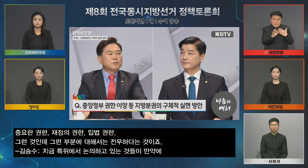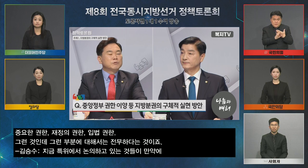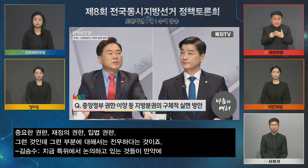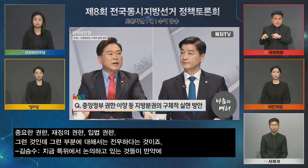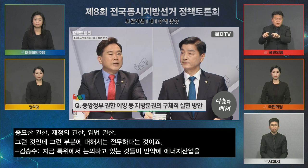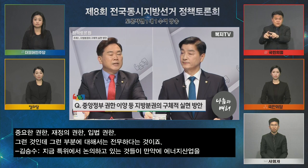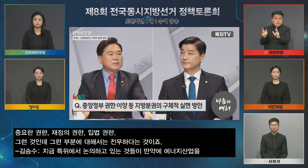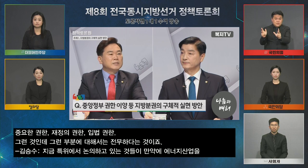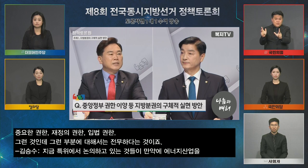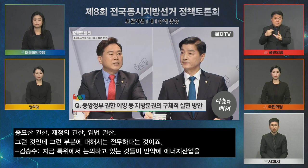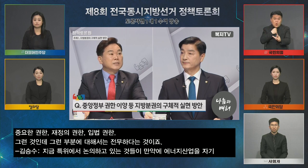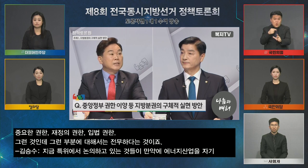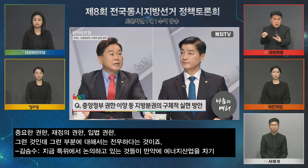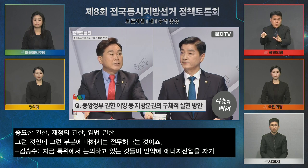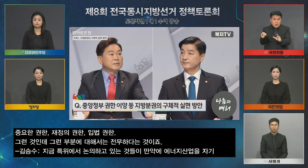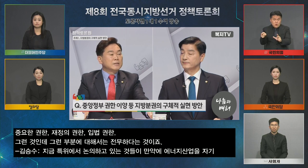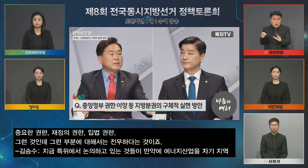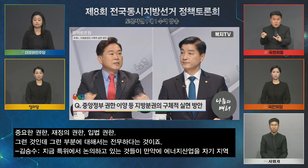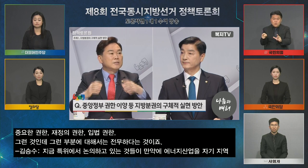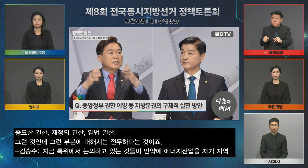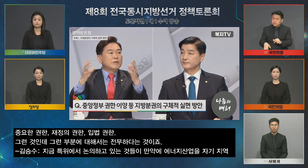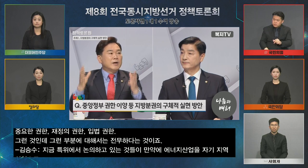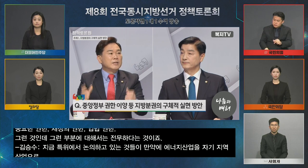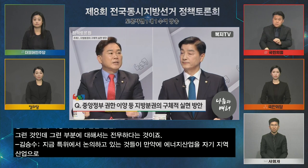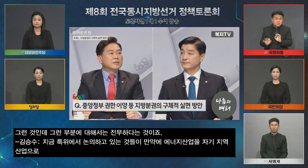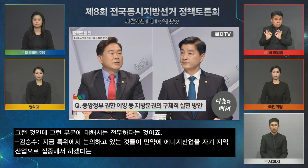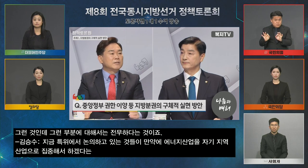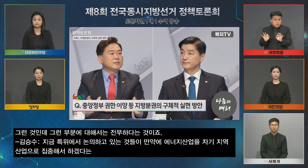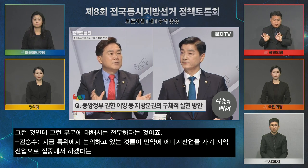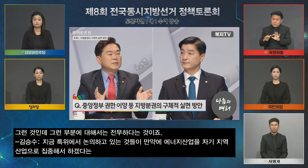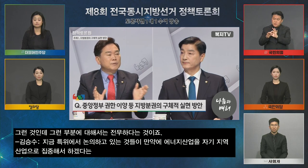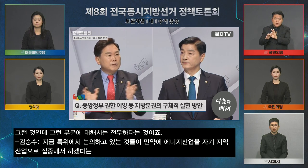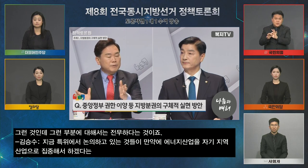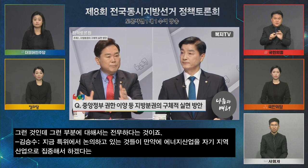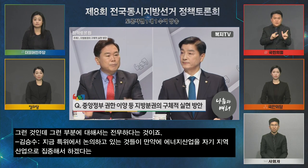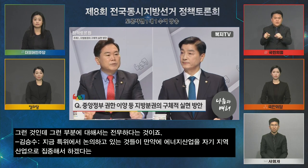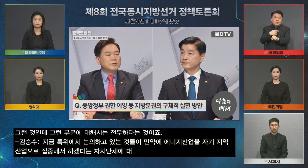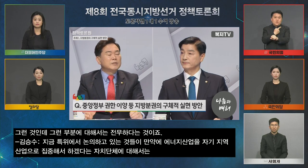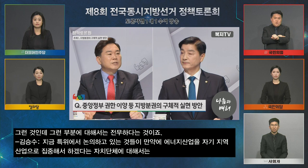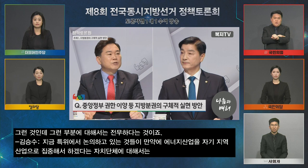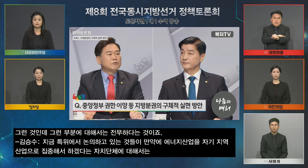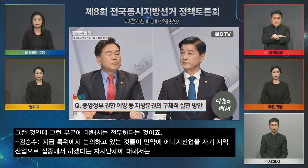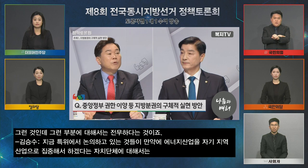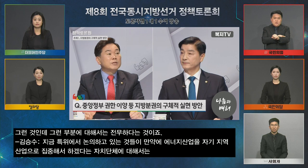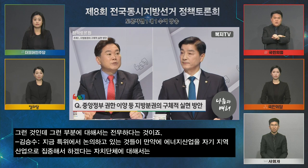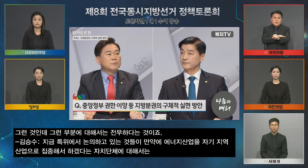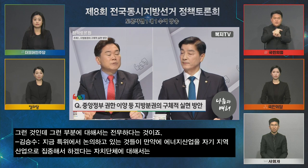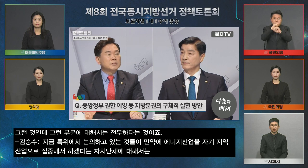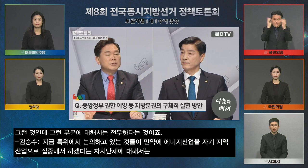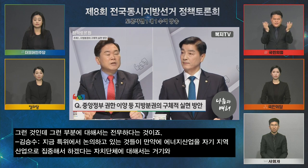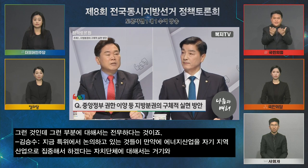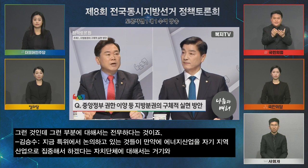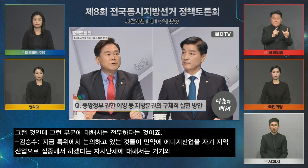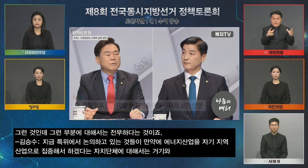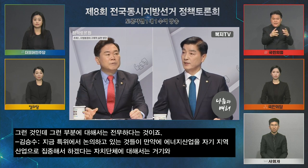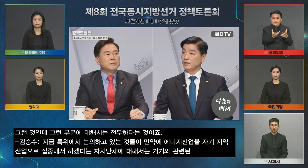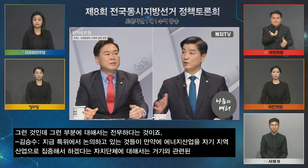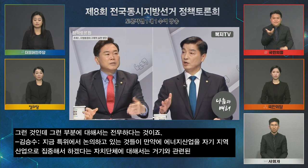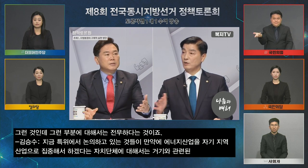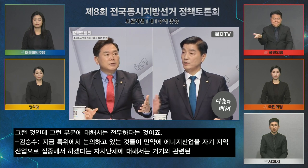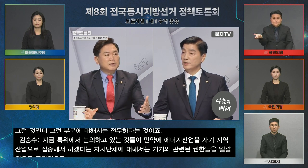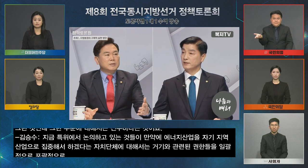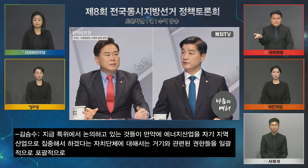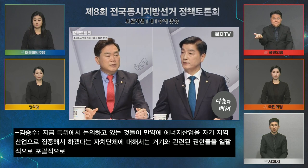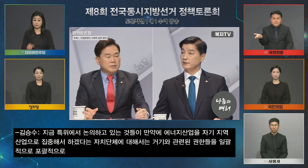산업을 집중적으로 육성하겠다는 그런 자치단체에 대해서는 거기와 관련된 권한들을 일괄적으로 포괄적으로 이항을 하고